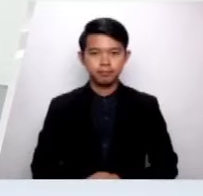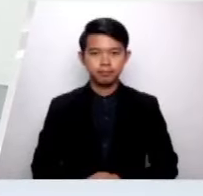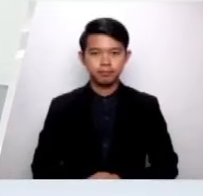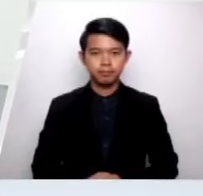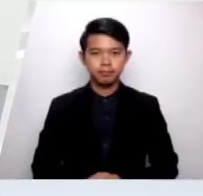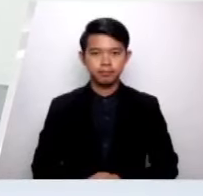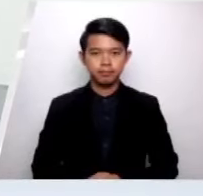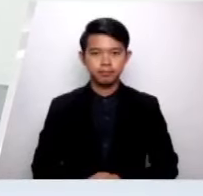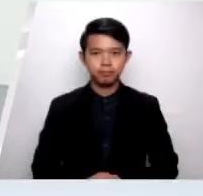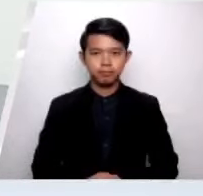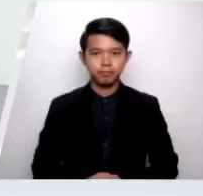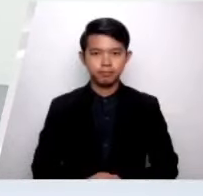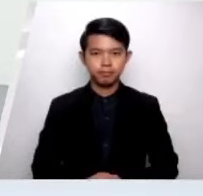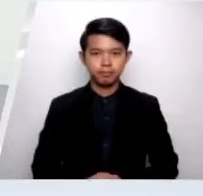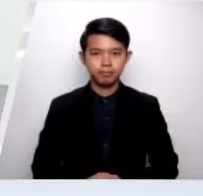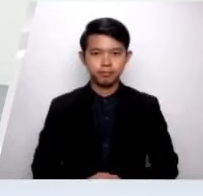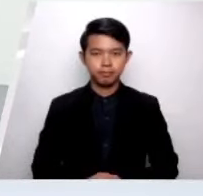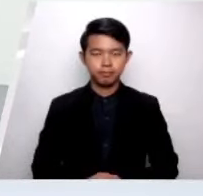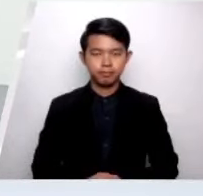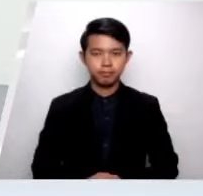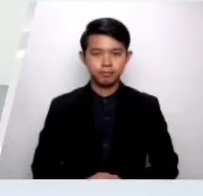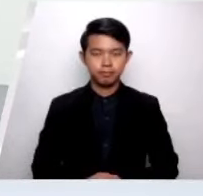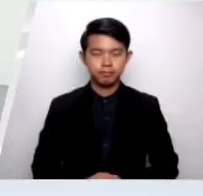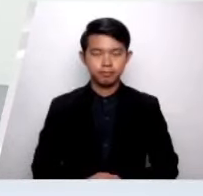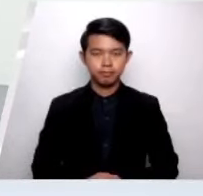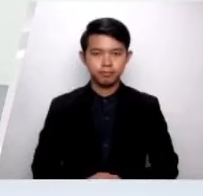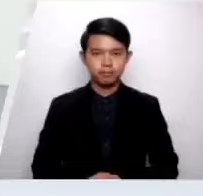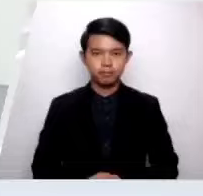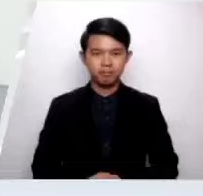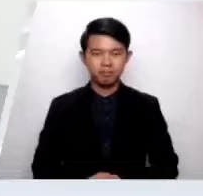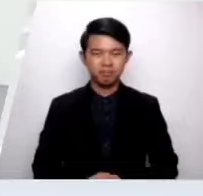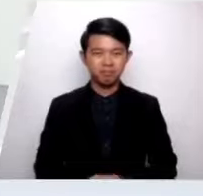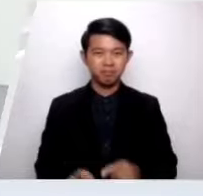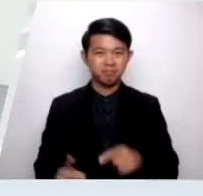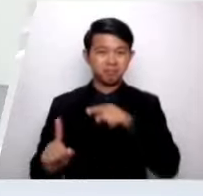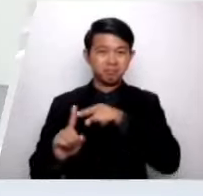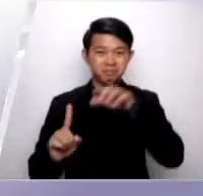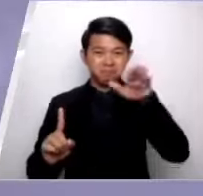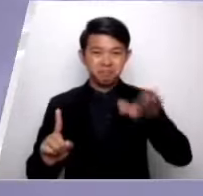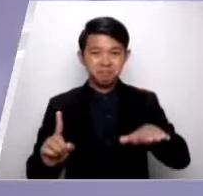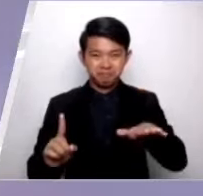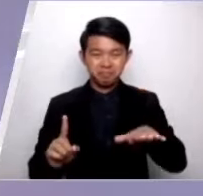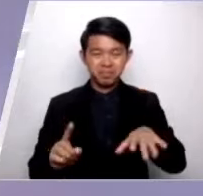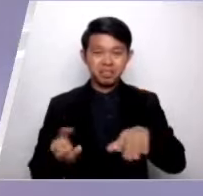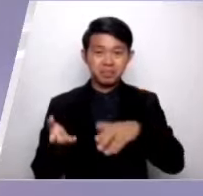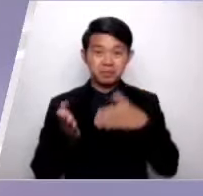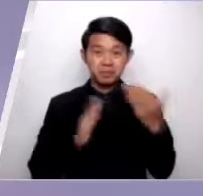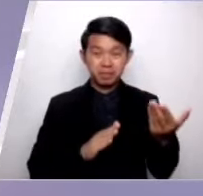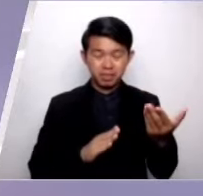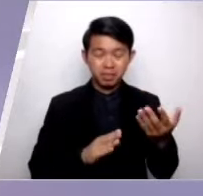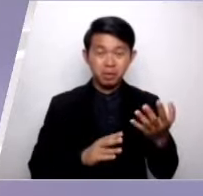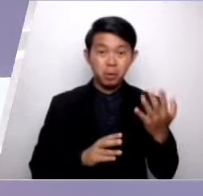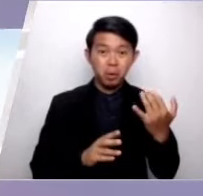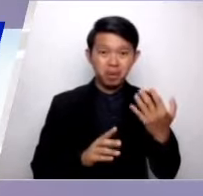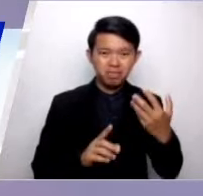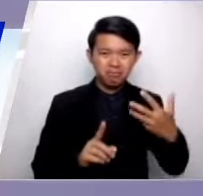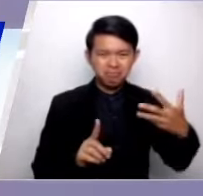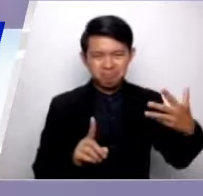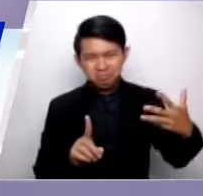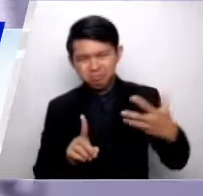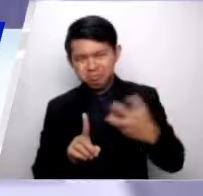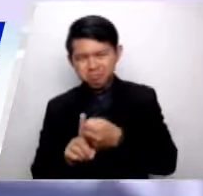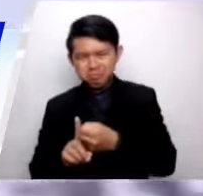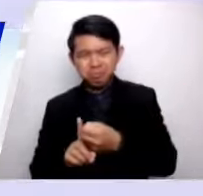Dead on the spot ang isang batang babae sa Calawag, Quezon matapos mabundol ng ambulansya. Sa CCTV, mabilis ang takbo ng